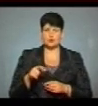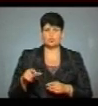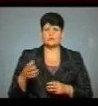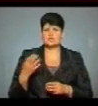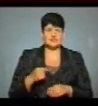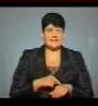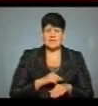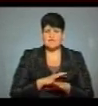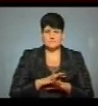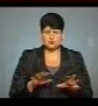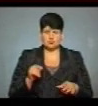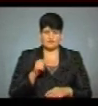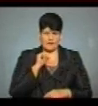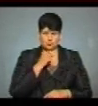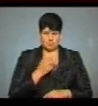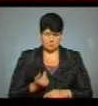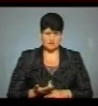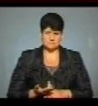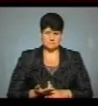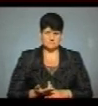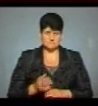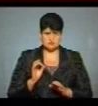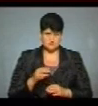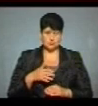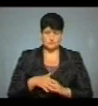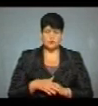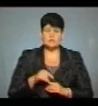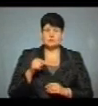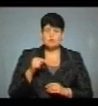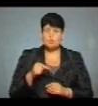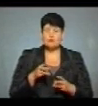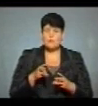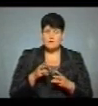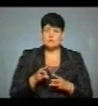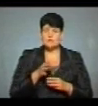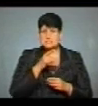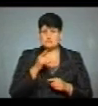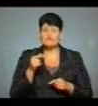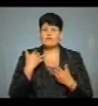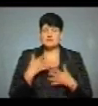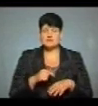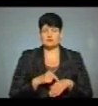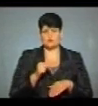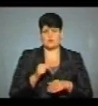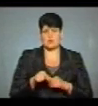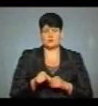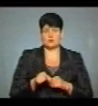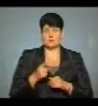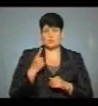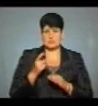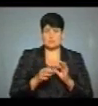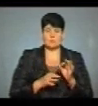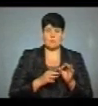не відчують те, що вони економлять. Правильно я розумію? Вони вже в цьому опалювальному сезоні відчувають в зв'язку з тим, що ми один